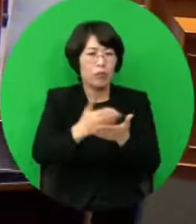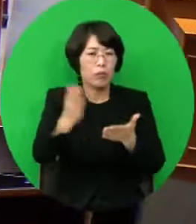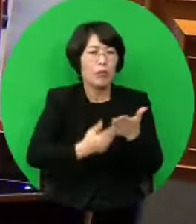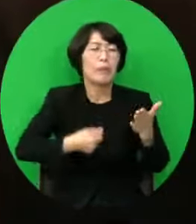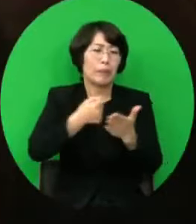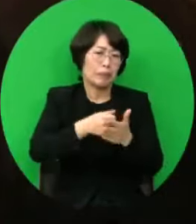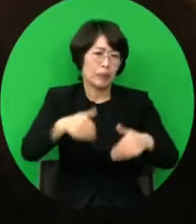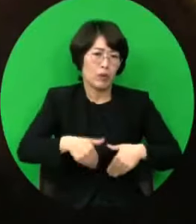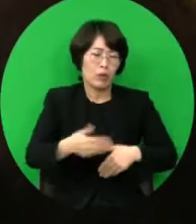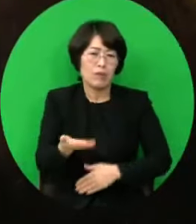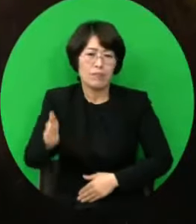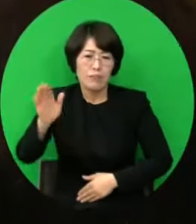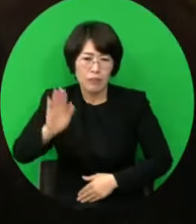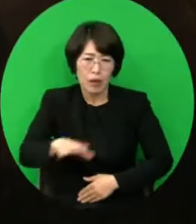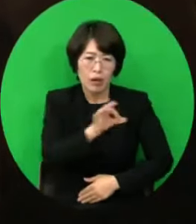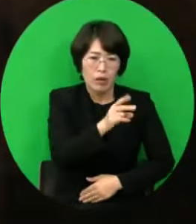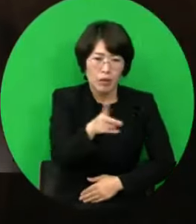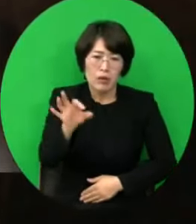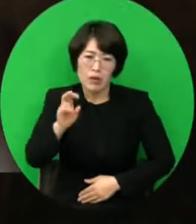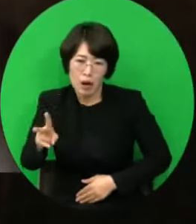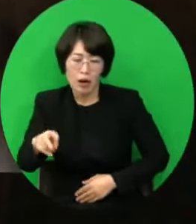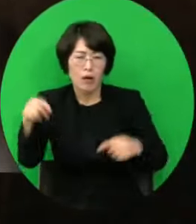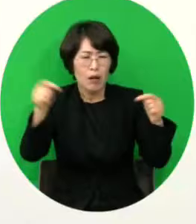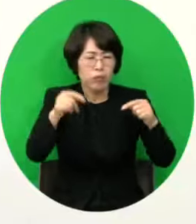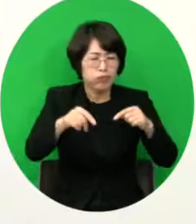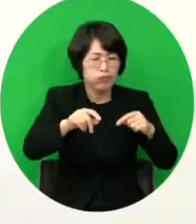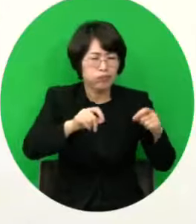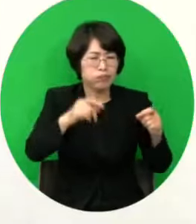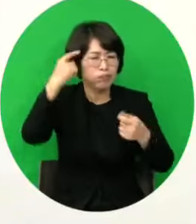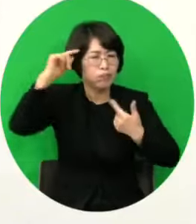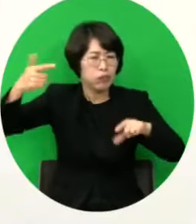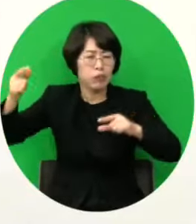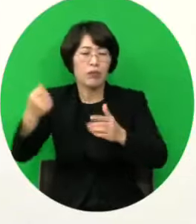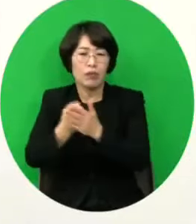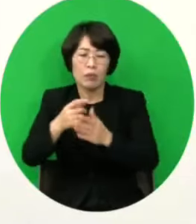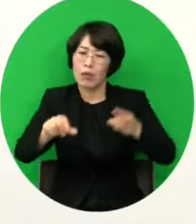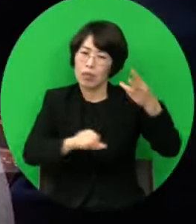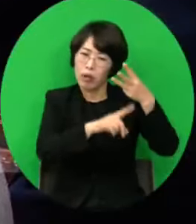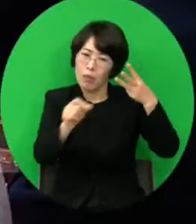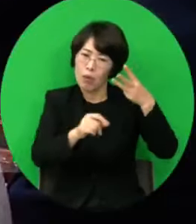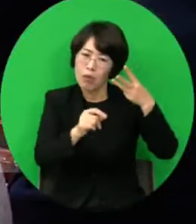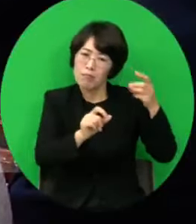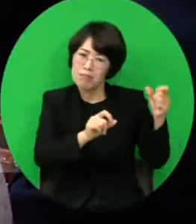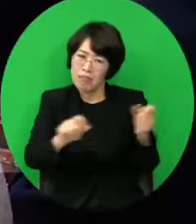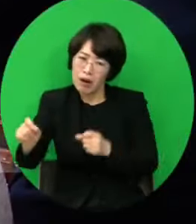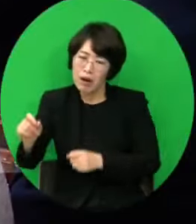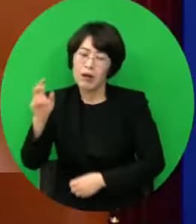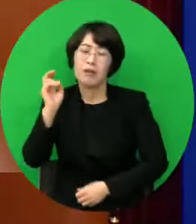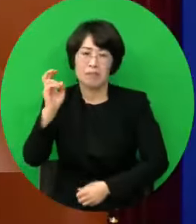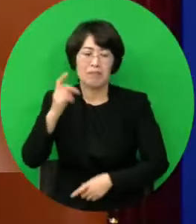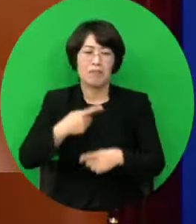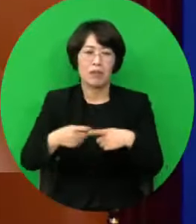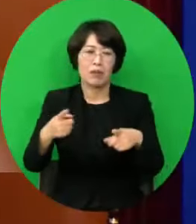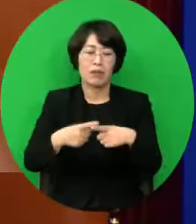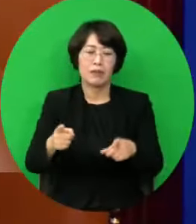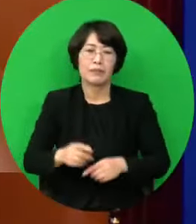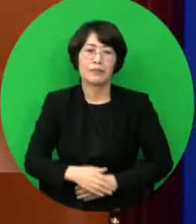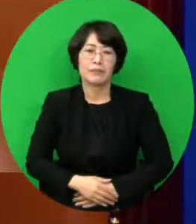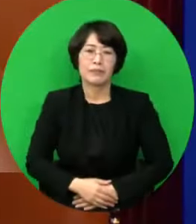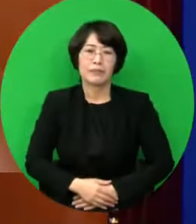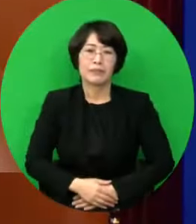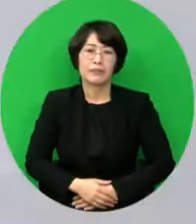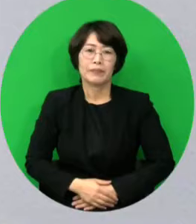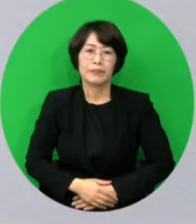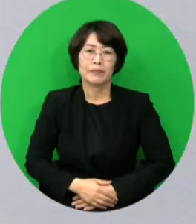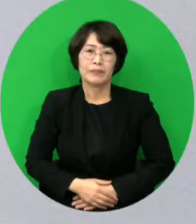안입니다 하지만 여야가 여전히 이견을 보이면서 3월로 선거구 정이 미뤄질 수 있다는 관측도 나오고